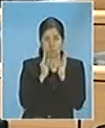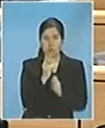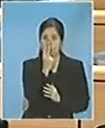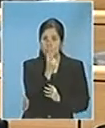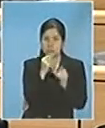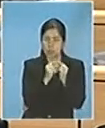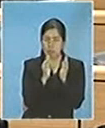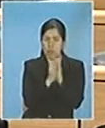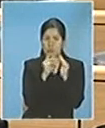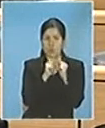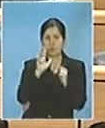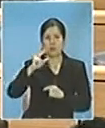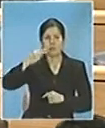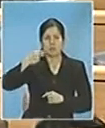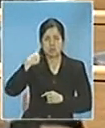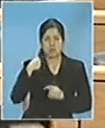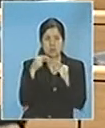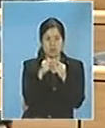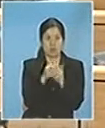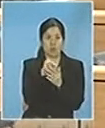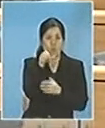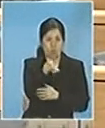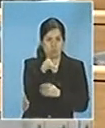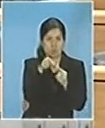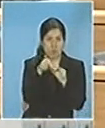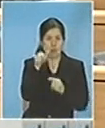นและกดไลค์ให้ 8,000